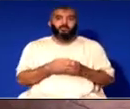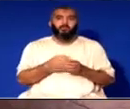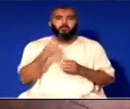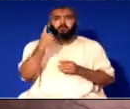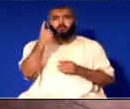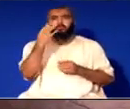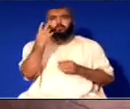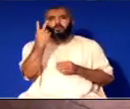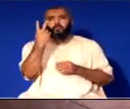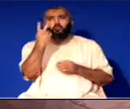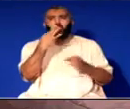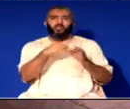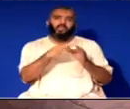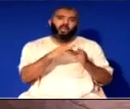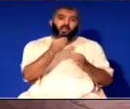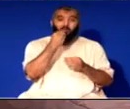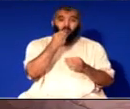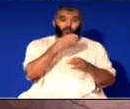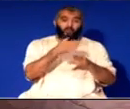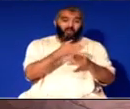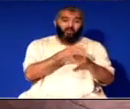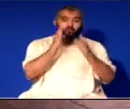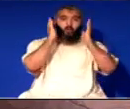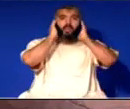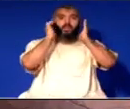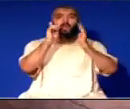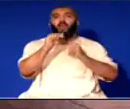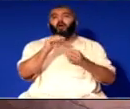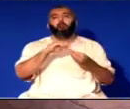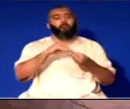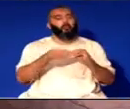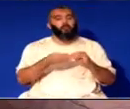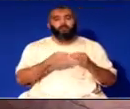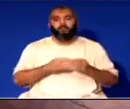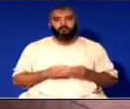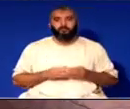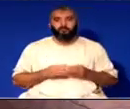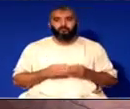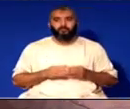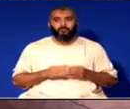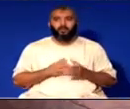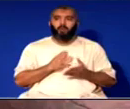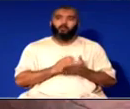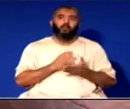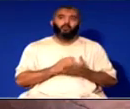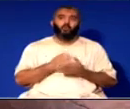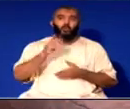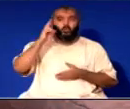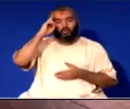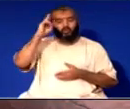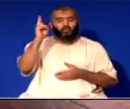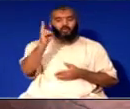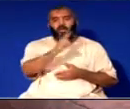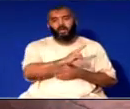دقيقه دقيقتين، هنا ما كاش مشكله، اما لم تفطر علاش؟ لان عاده راه الوقت يكون دخل، لأن